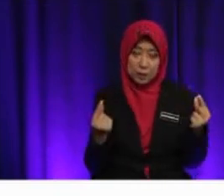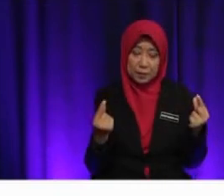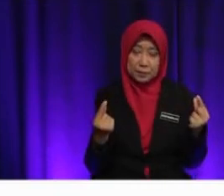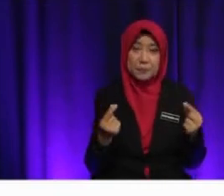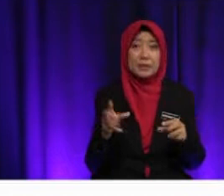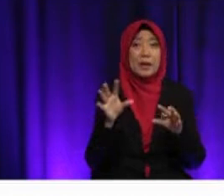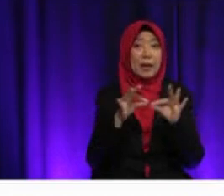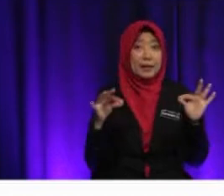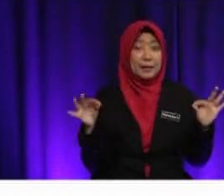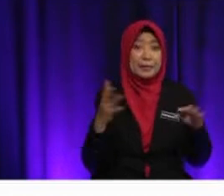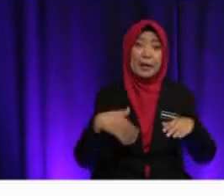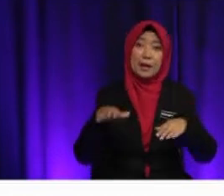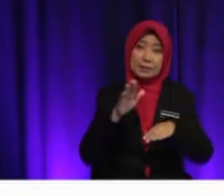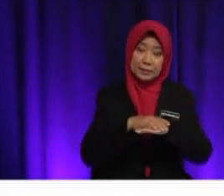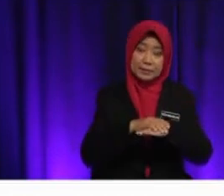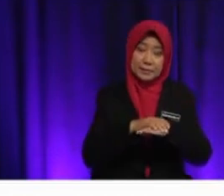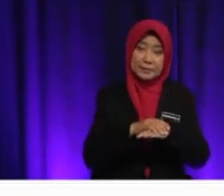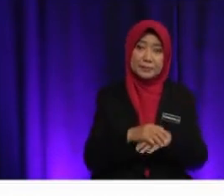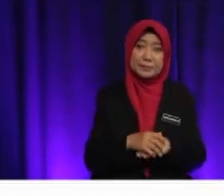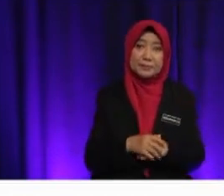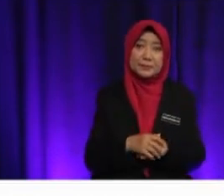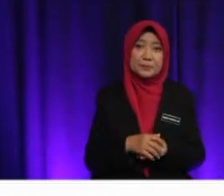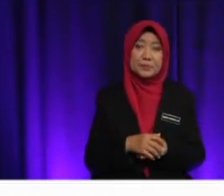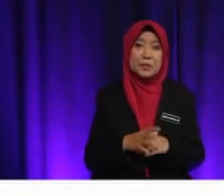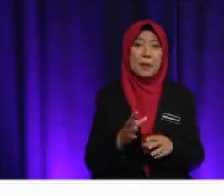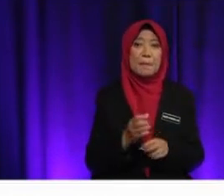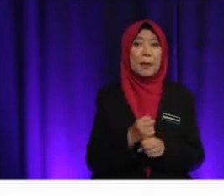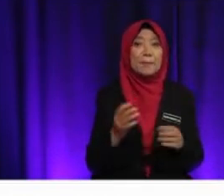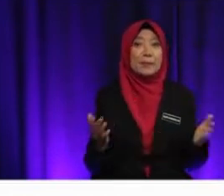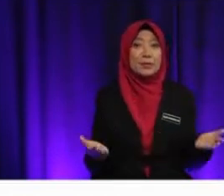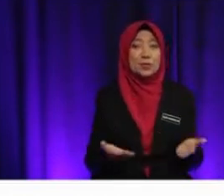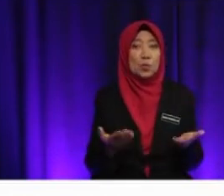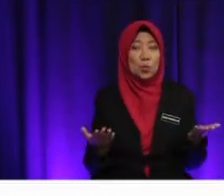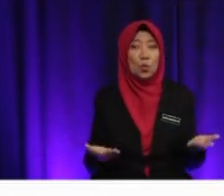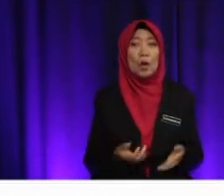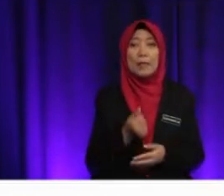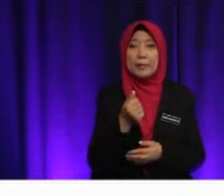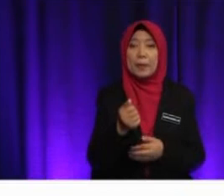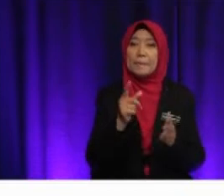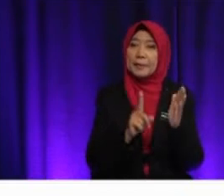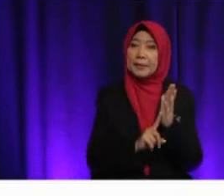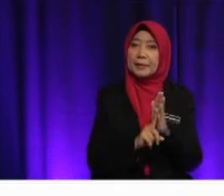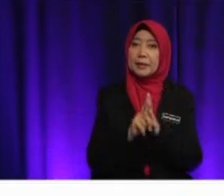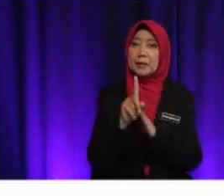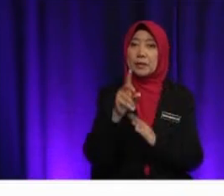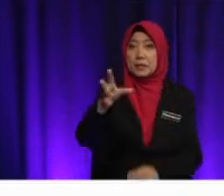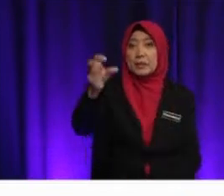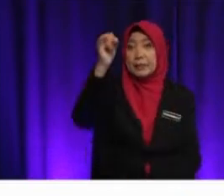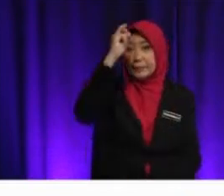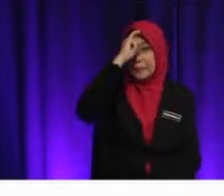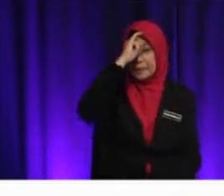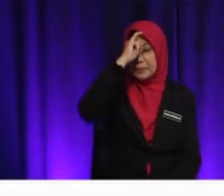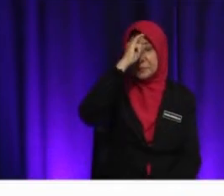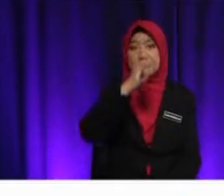Ini dia punya soalan ini. Apa yang aku faham? Dapat mendorong anda meningkatkan iman.